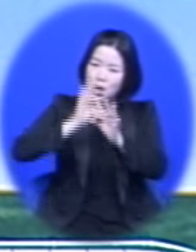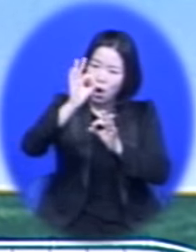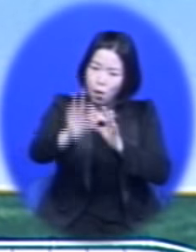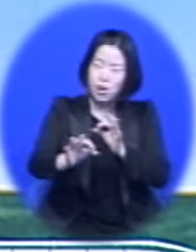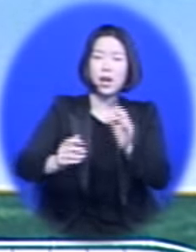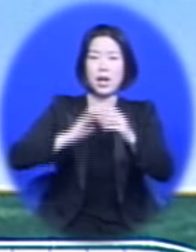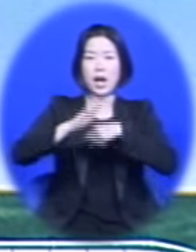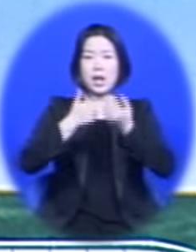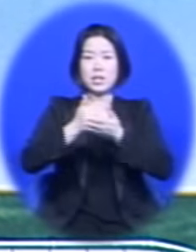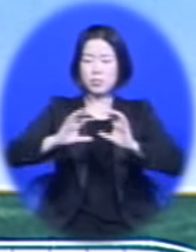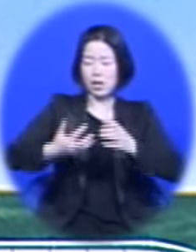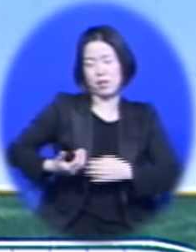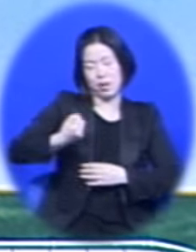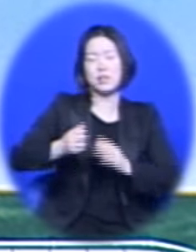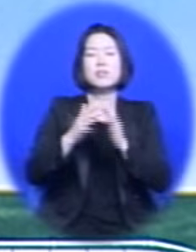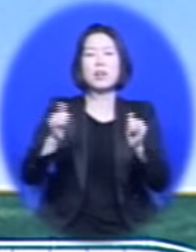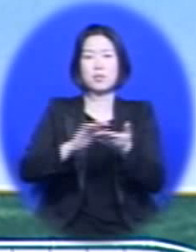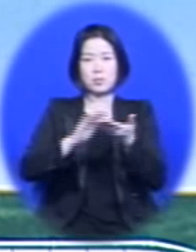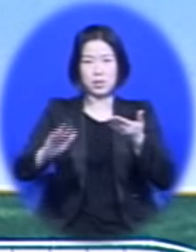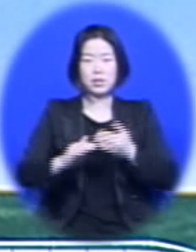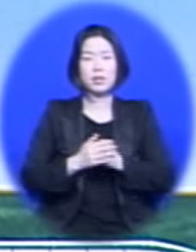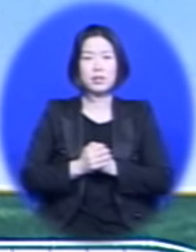나라를 소유한 사람들입니다.